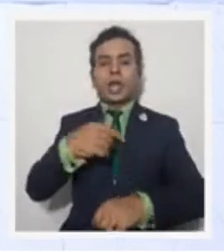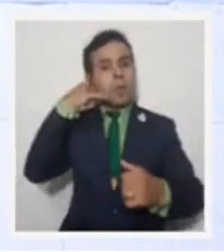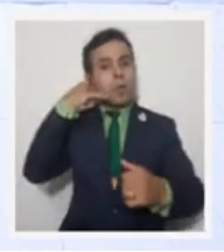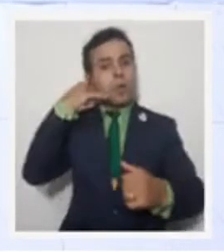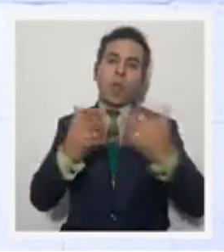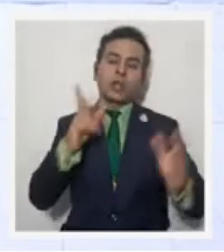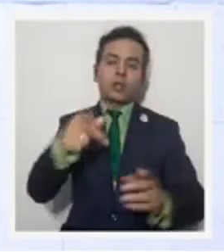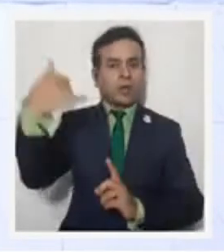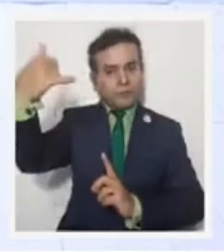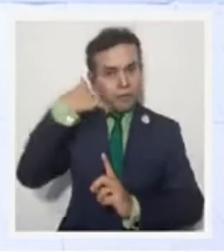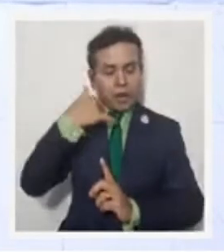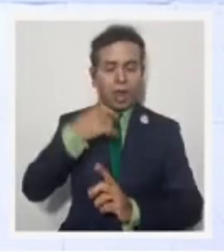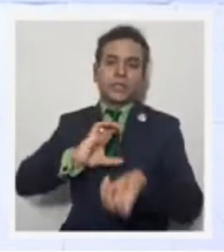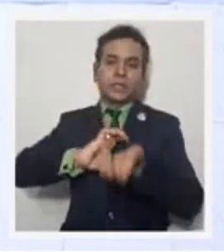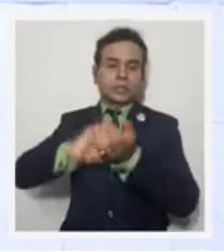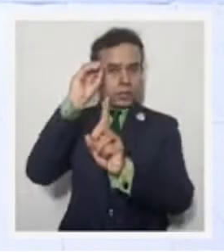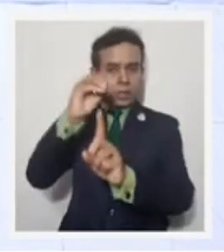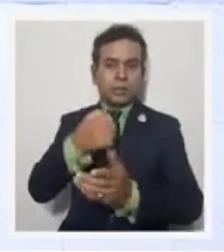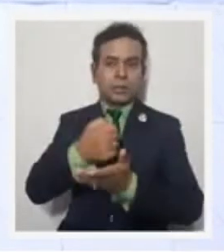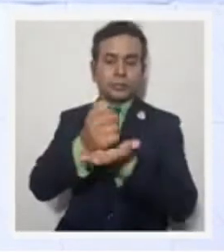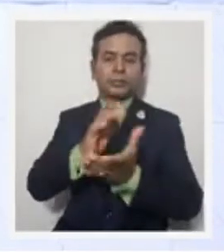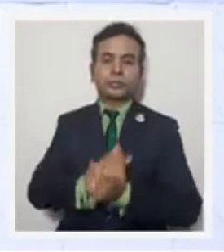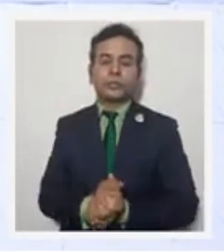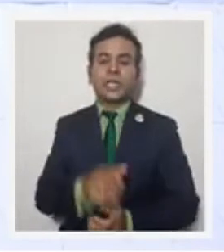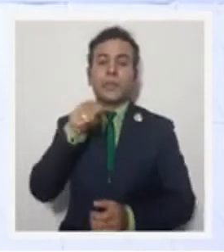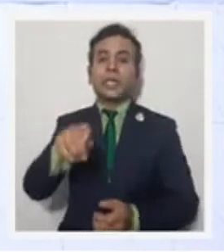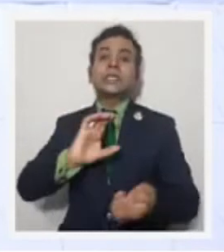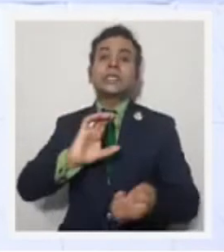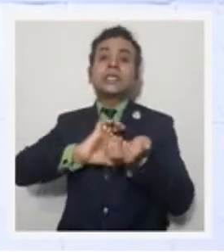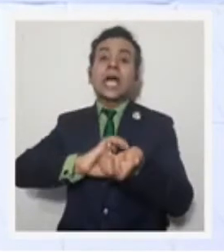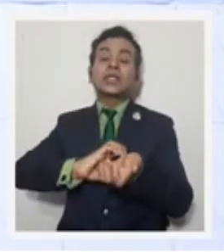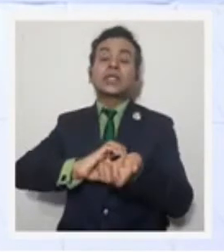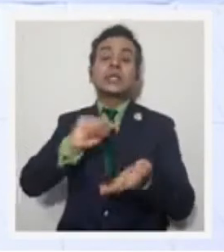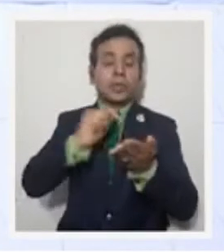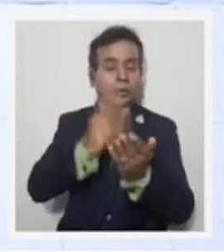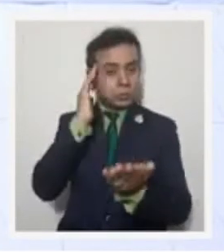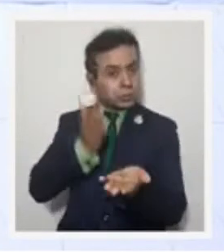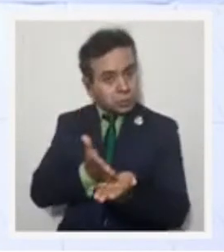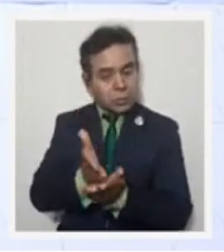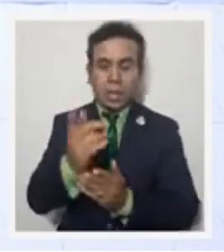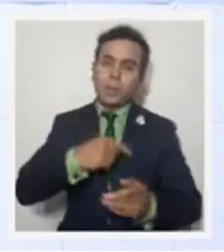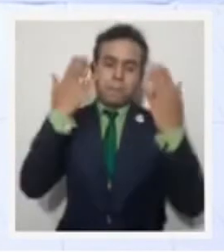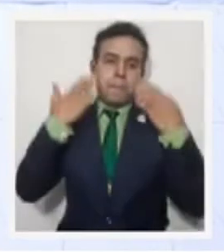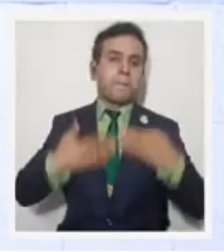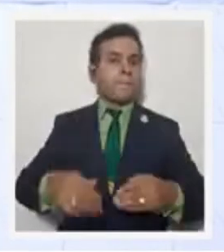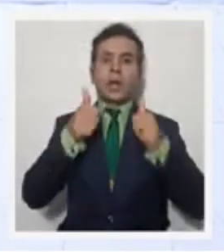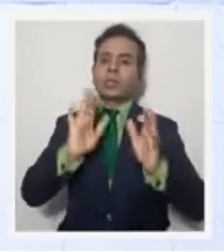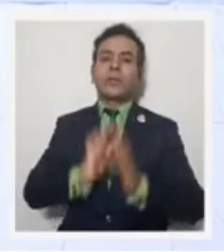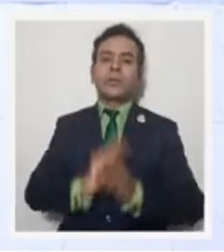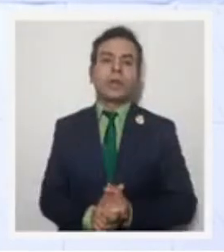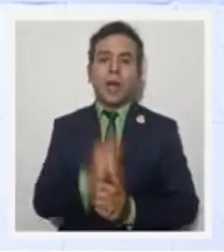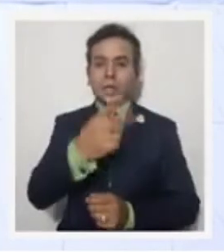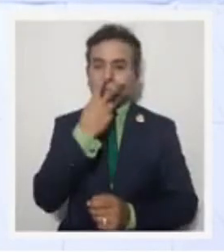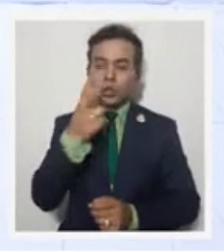এইভাবে আমাদের চিকিৎসা সেবা নিতে পারেন। এবং শুধু স্বাস্থ্যবিধি মেনে চললেই আমরা এখান থেকে মুক্তি পেতে